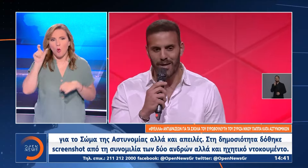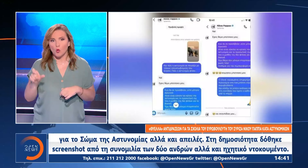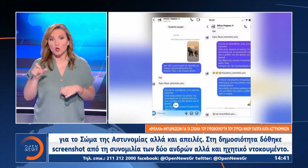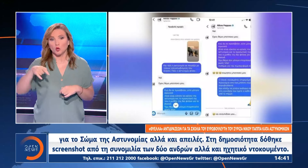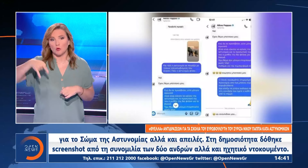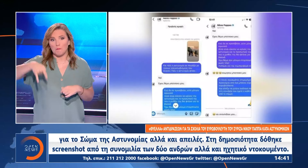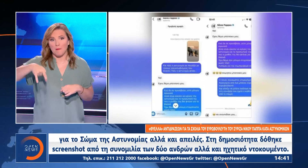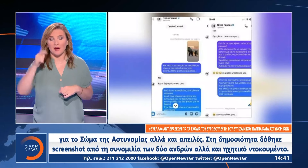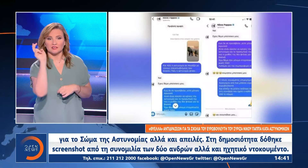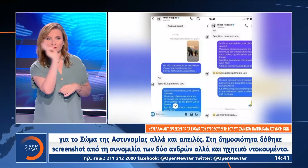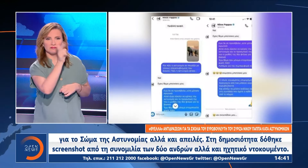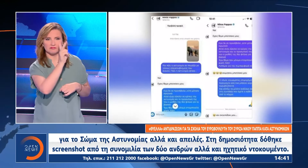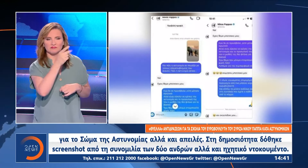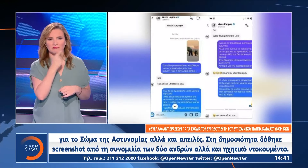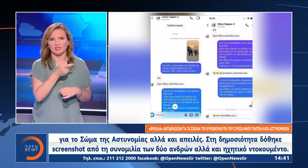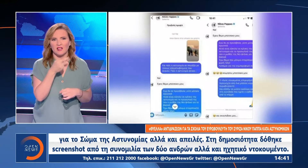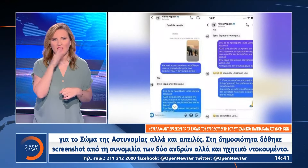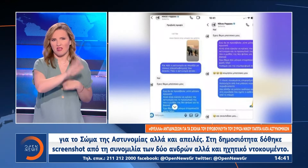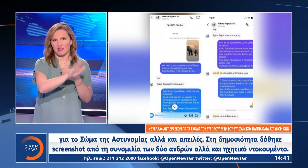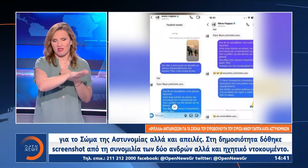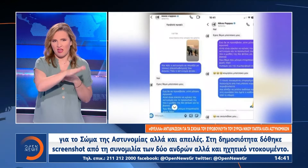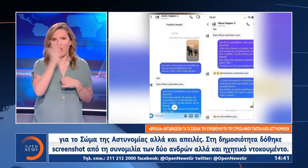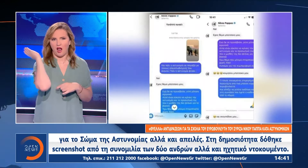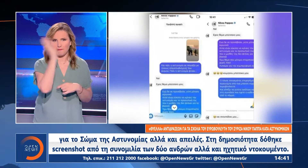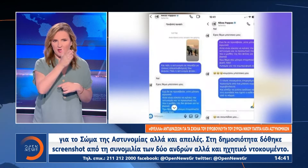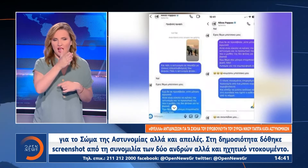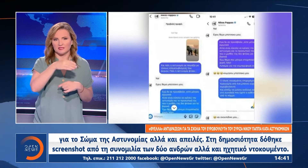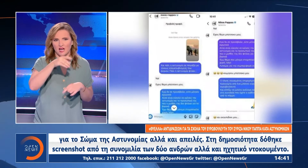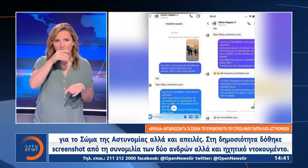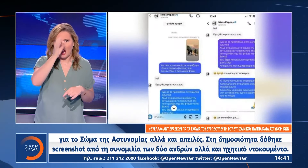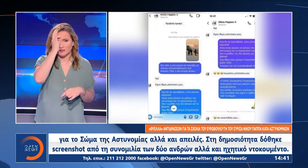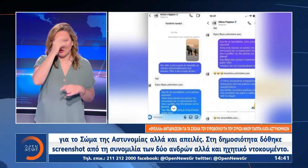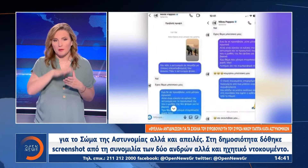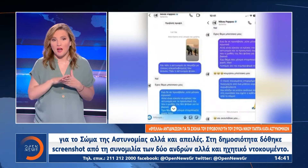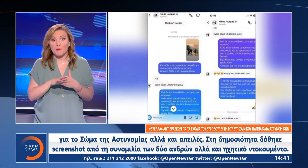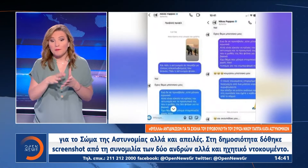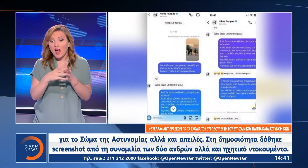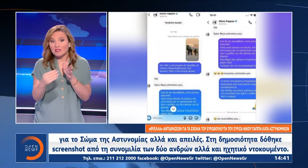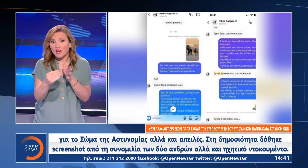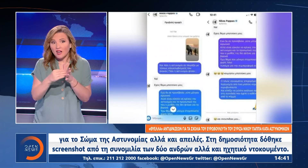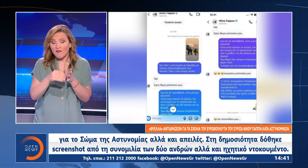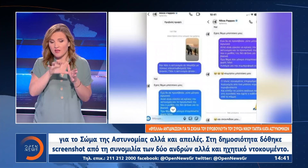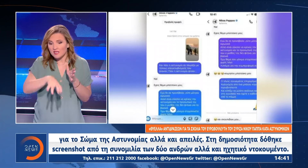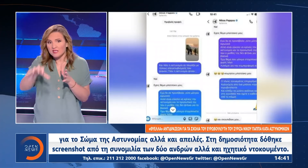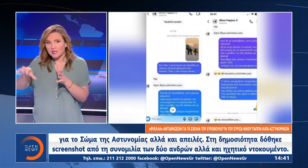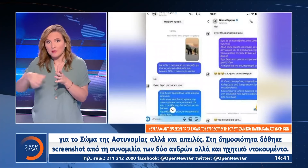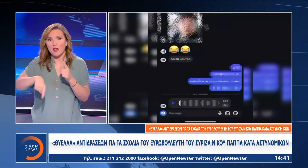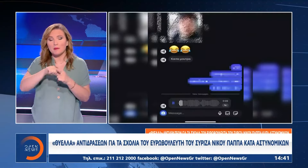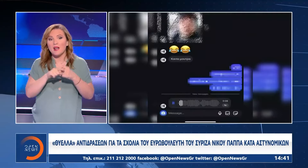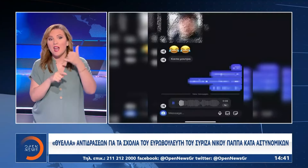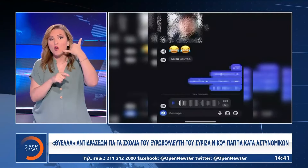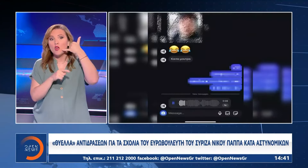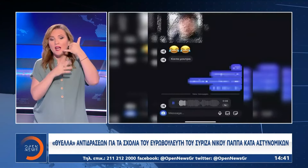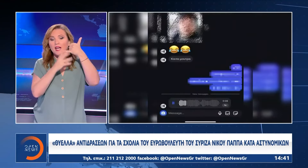χαρακτηρισμούς για το σώμα της αστυνομίας αλλά και απειλές. Στη δημοσιοτήτα δόθηκε σκρινσότ από τη συνομιλία των δύο ανδρών αλλά και ηχητικό ντοκουμέντο.